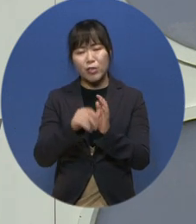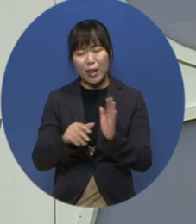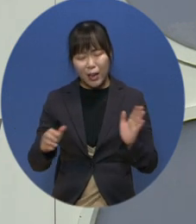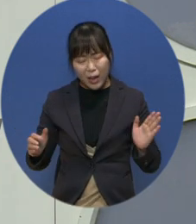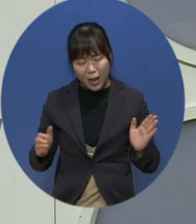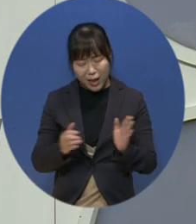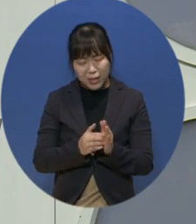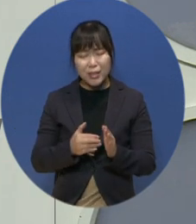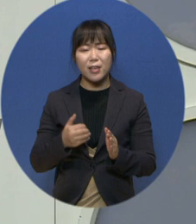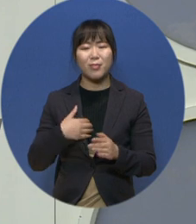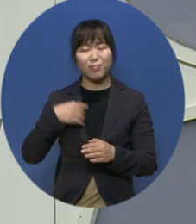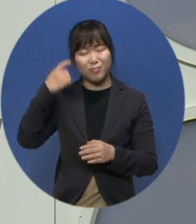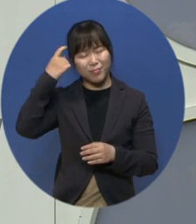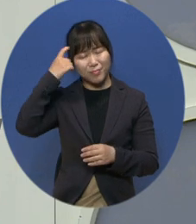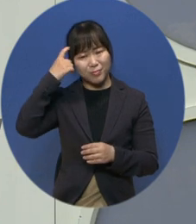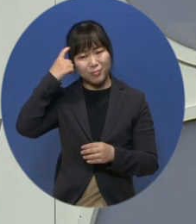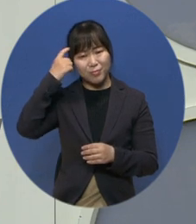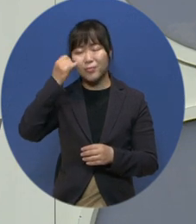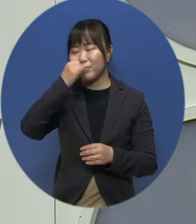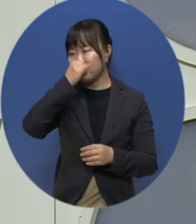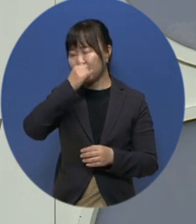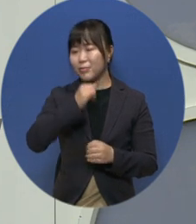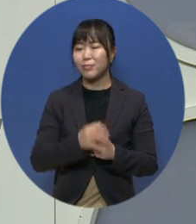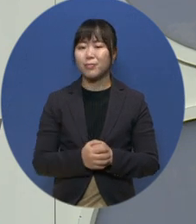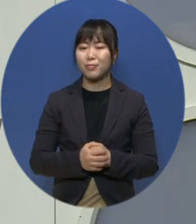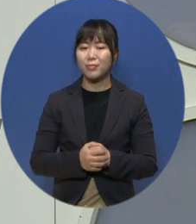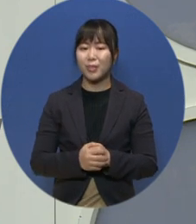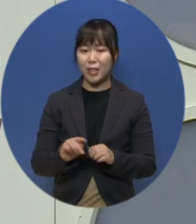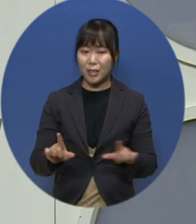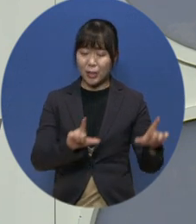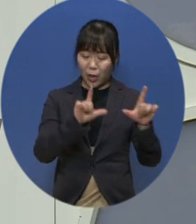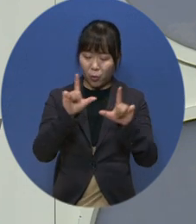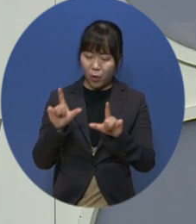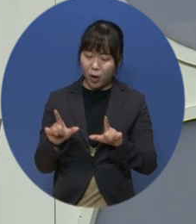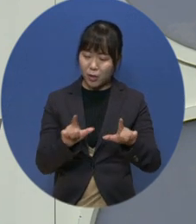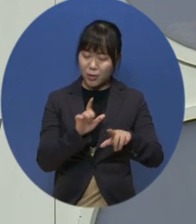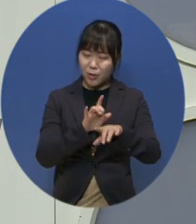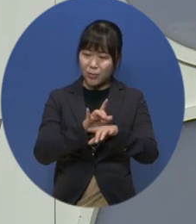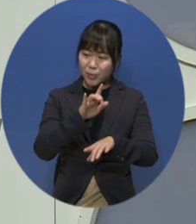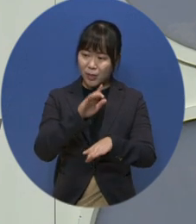끊임없는 저의 좌우명이라고 생각하고요. 뭐 그렇게 생활을 해서 그런지